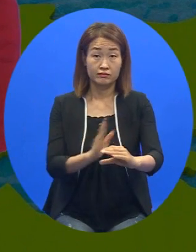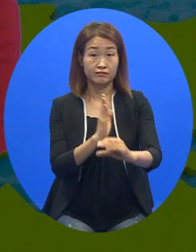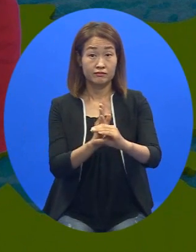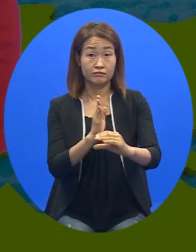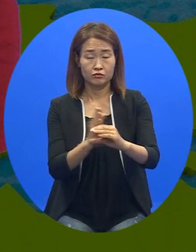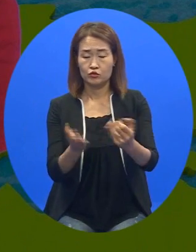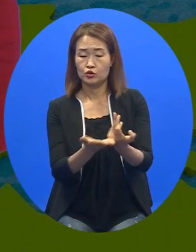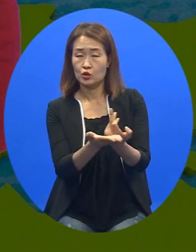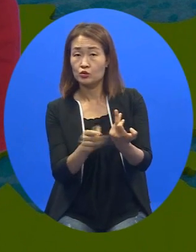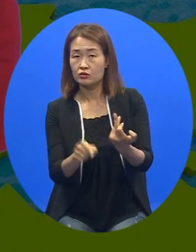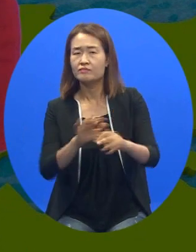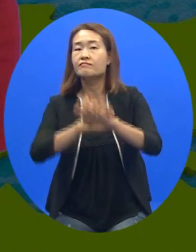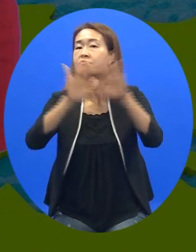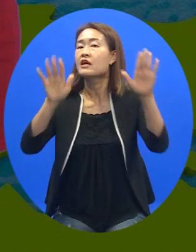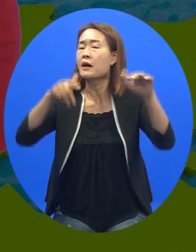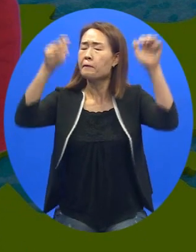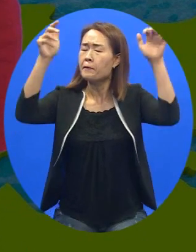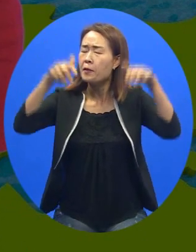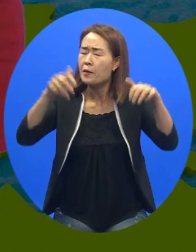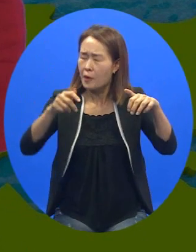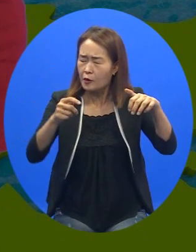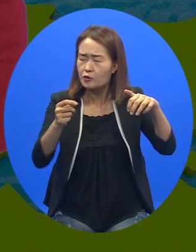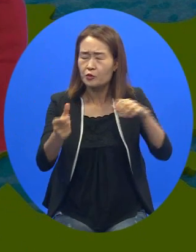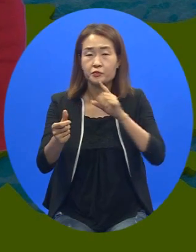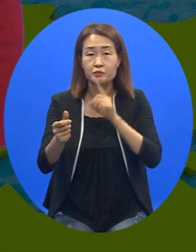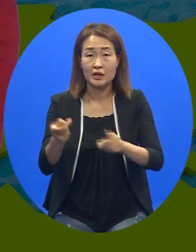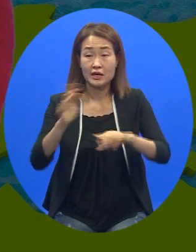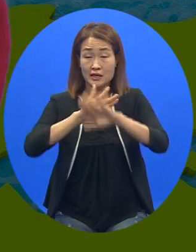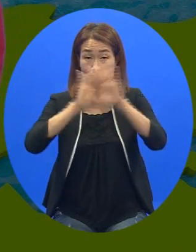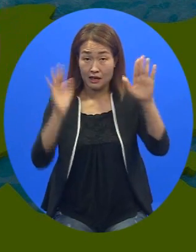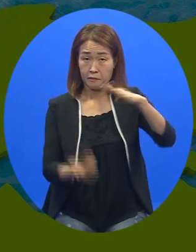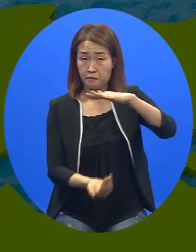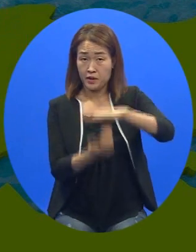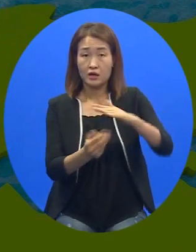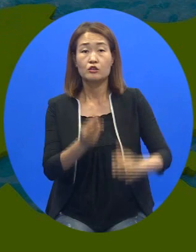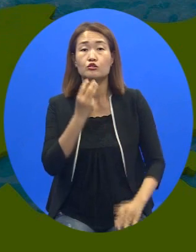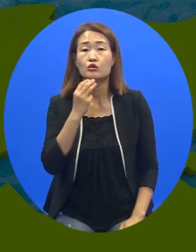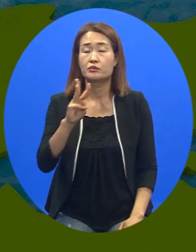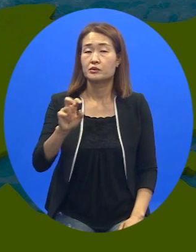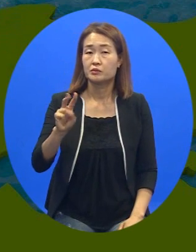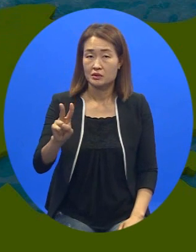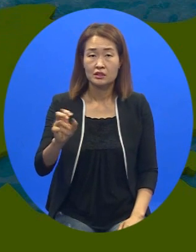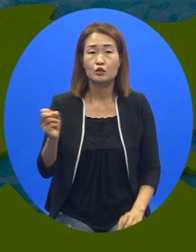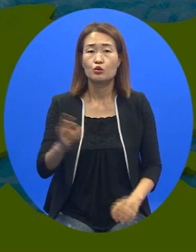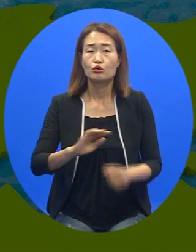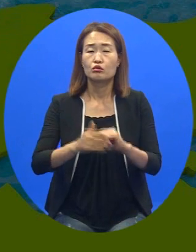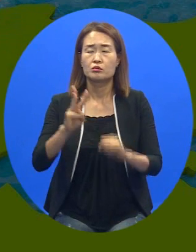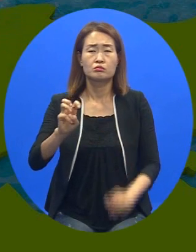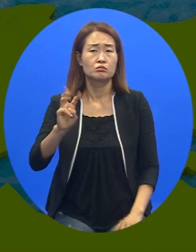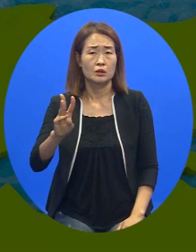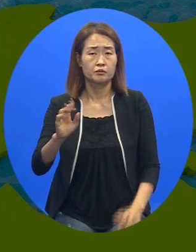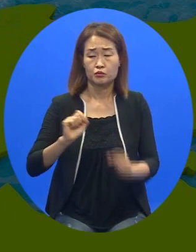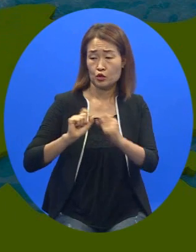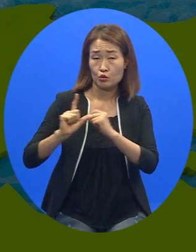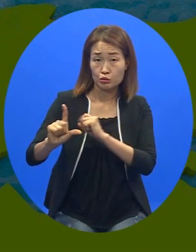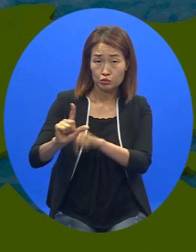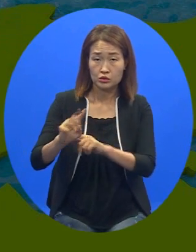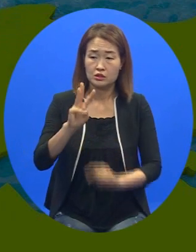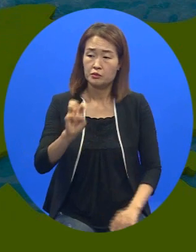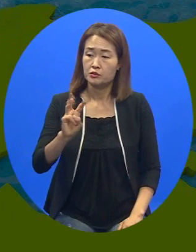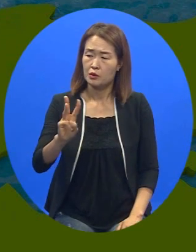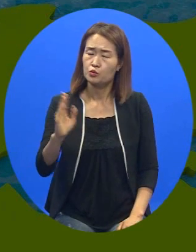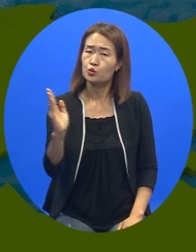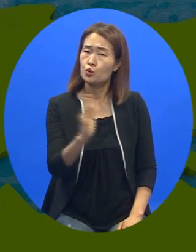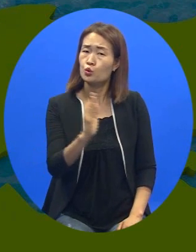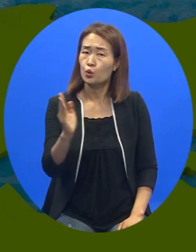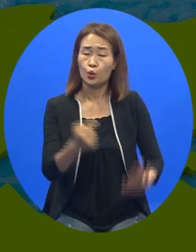가운데 제주도에는 낮 한때 비가 지나겠습니다. 낮 최고 기온 서울이 32도, 대구가 33도로 대부분 지역에서